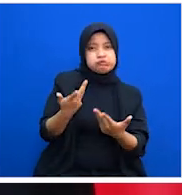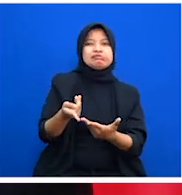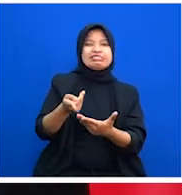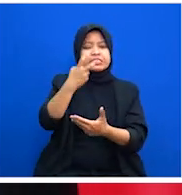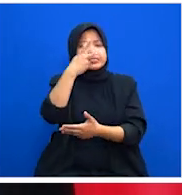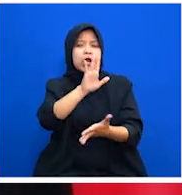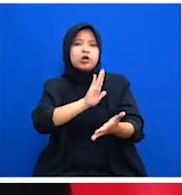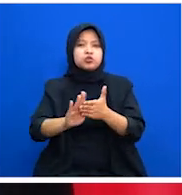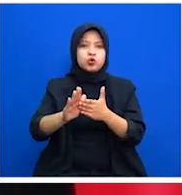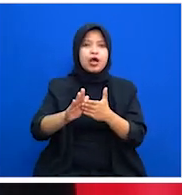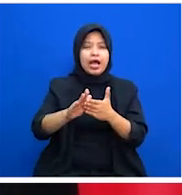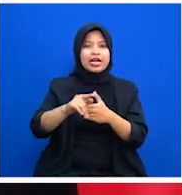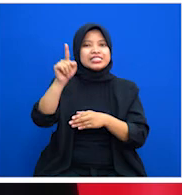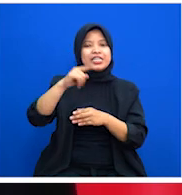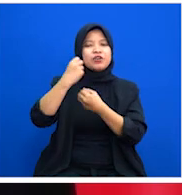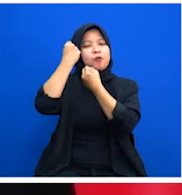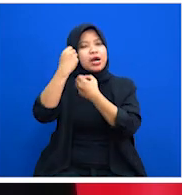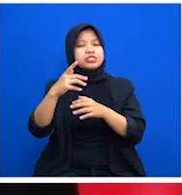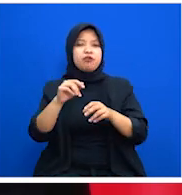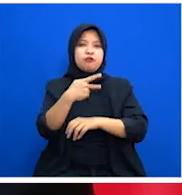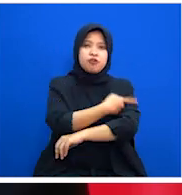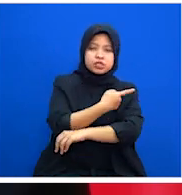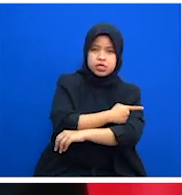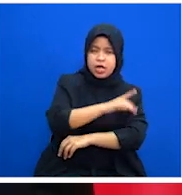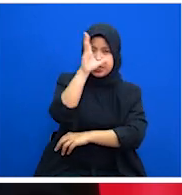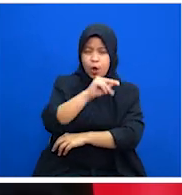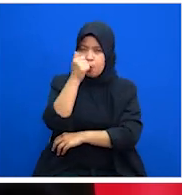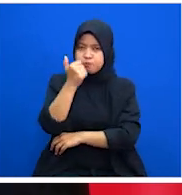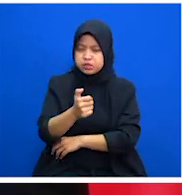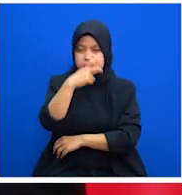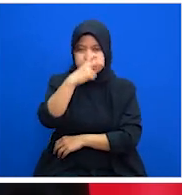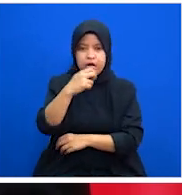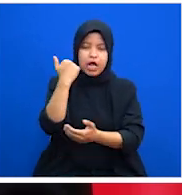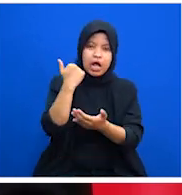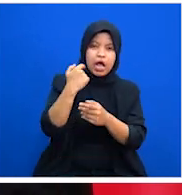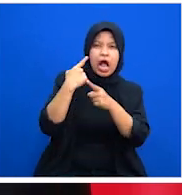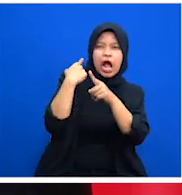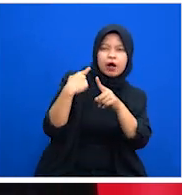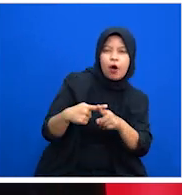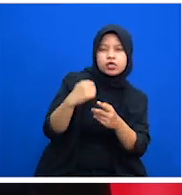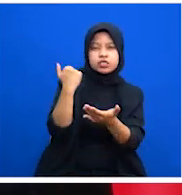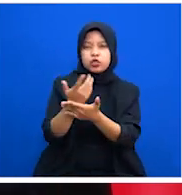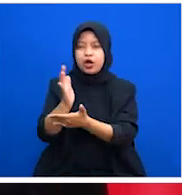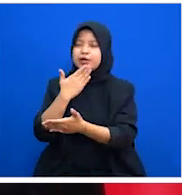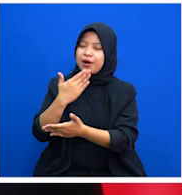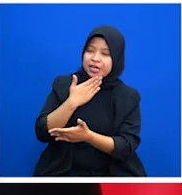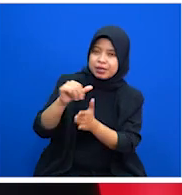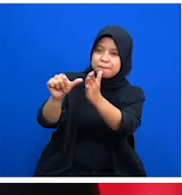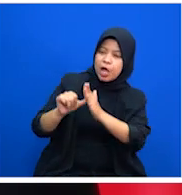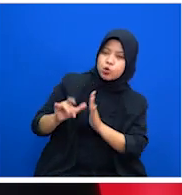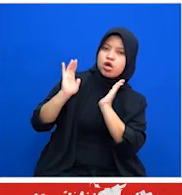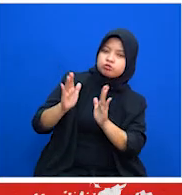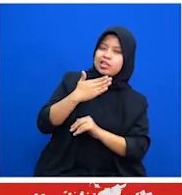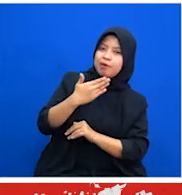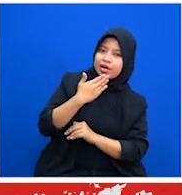langsung cek nih Dit es.id flash info vaksinnya kan karena kalian bisa langsung cek dulu di situ Terima kasih gojeknya lagi atas bantuannya